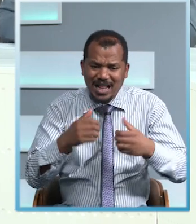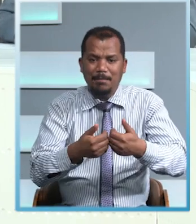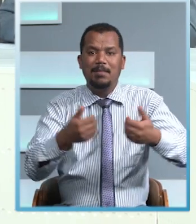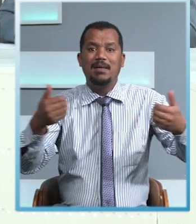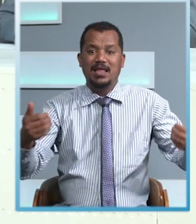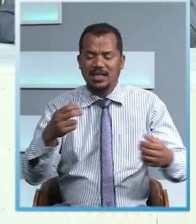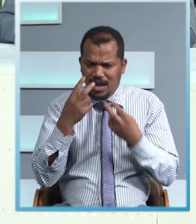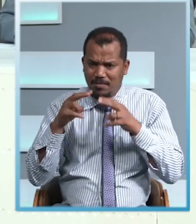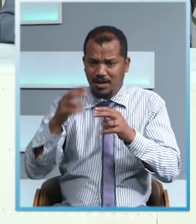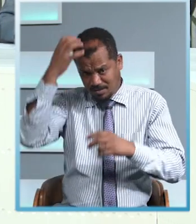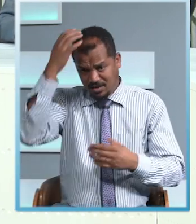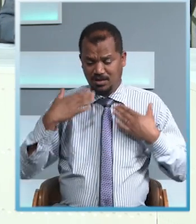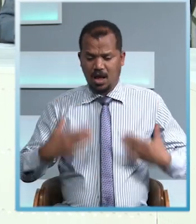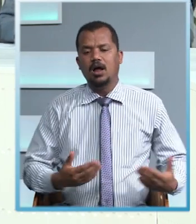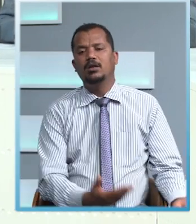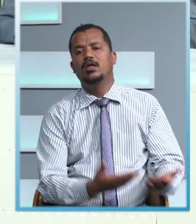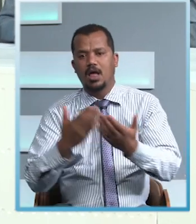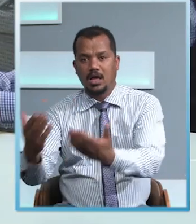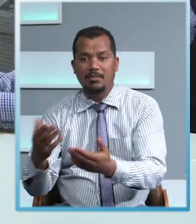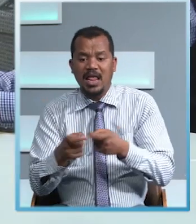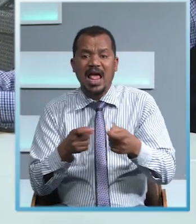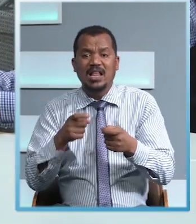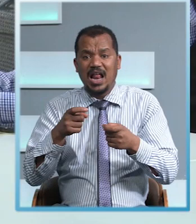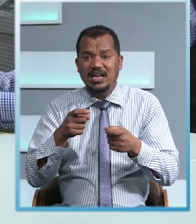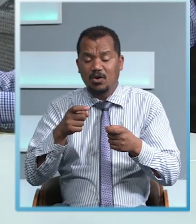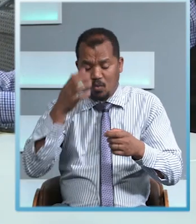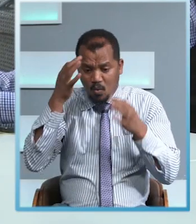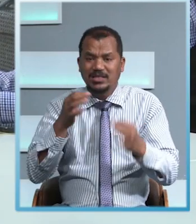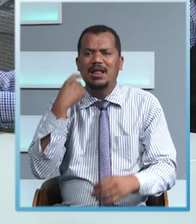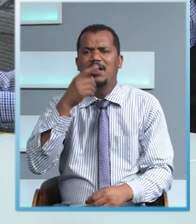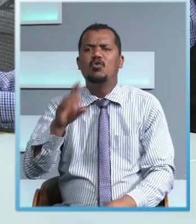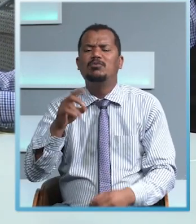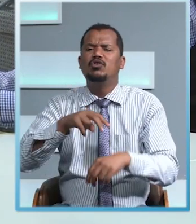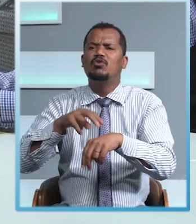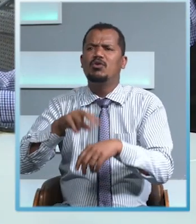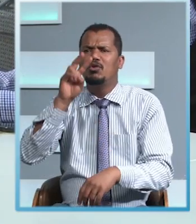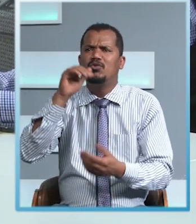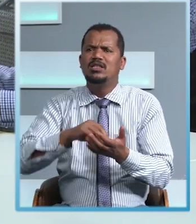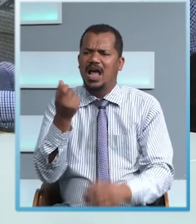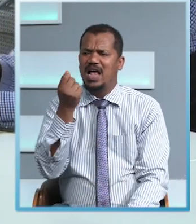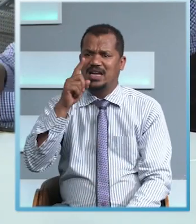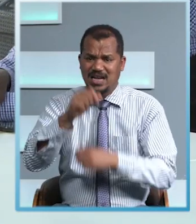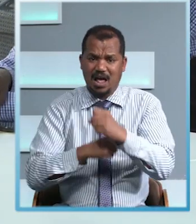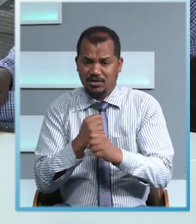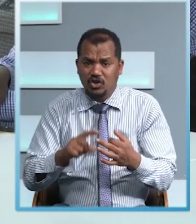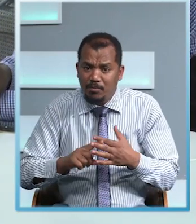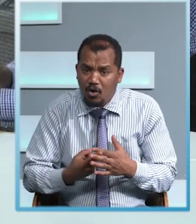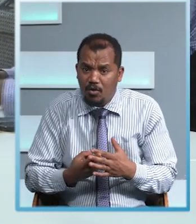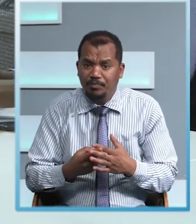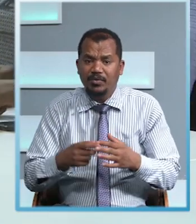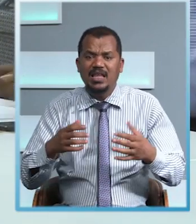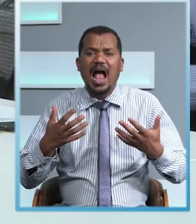በጥናት በመለየት ለሚመለከተው የመንግስት አካል ያቀርባል። የአስተዳደር ወሰንና የማንነት ጉዳዮች ኮሚሽን ከተቋቋመ ከ2011 ዓ.ም